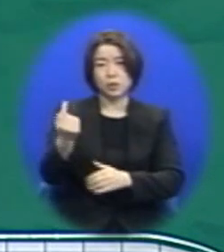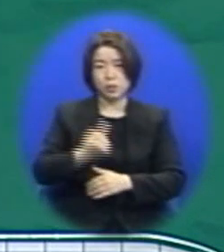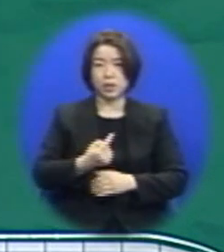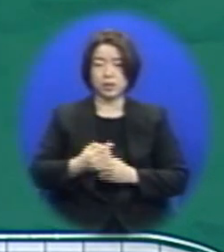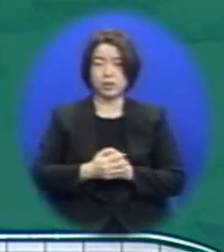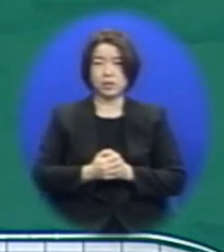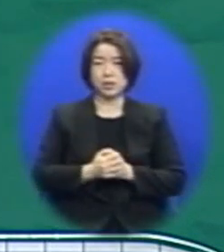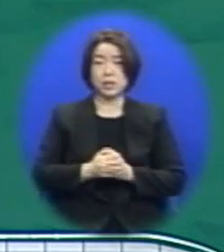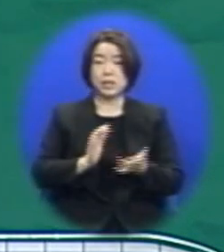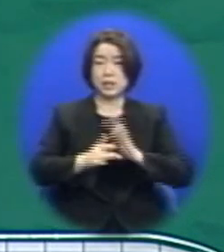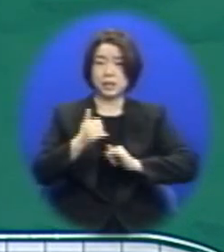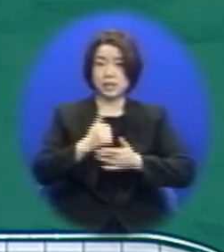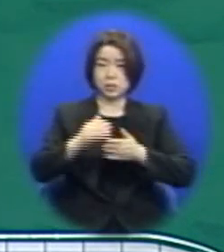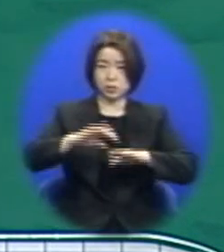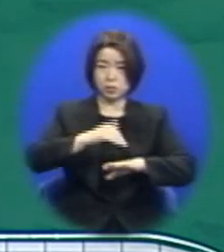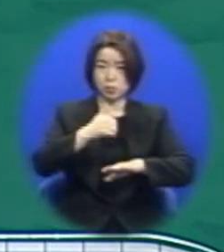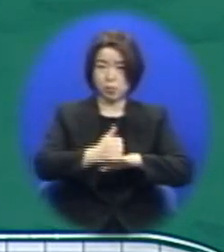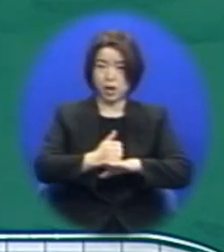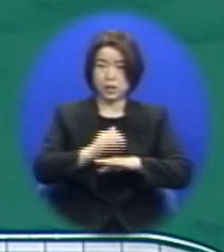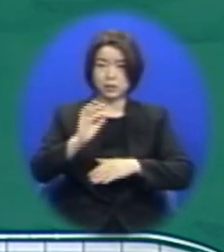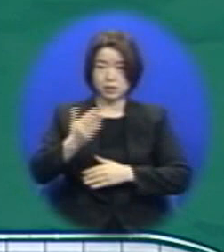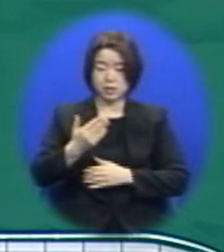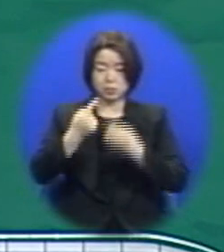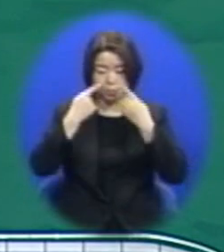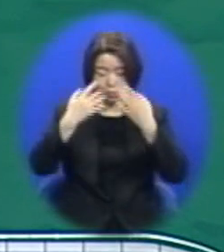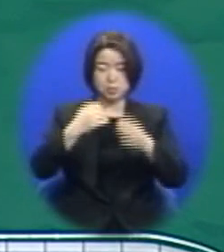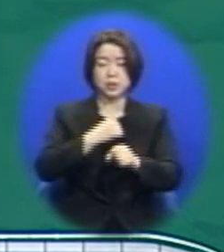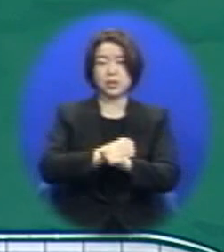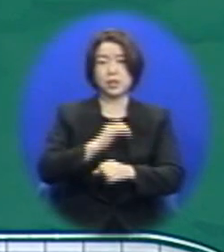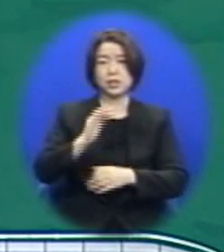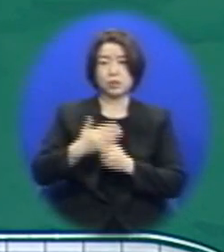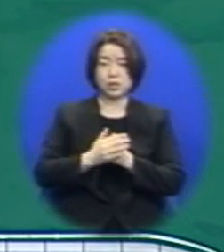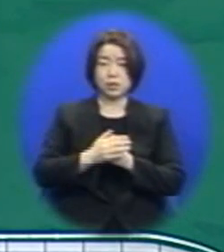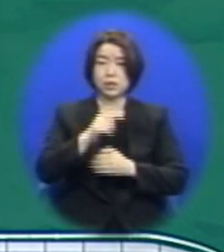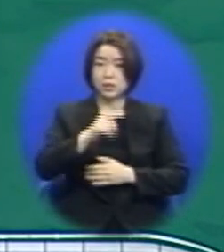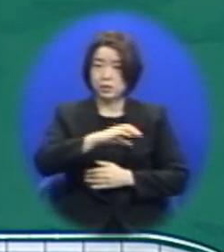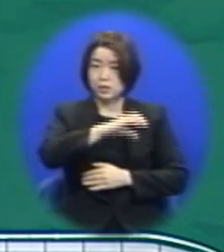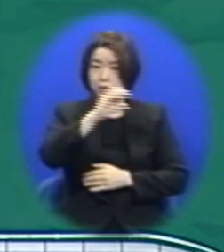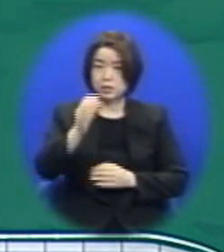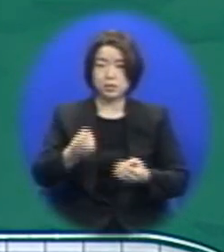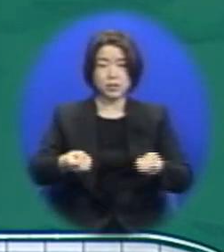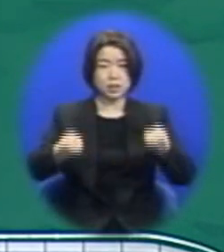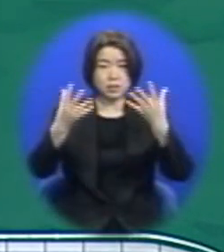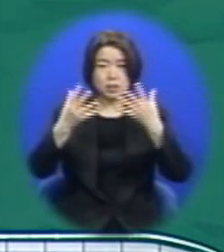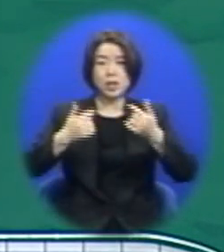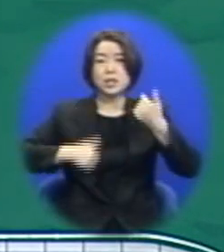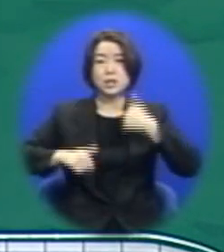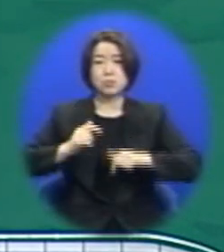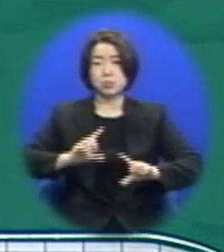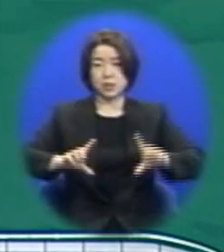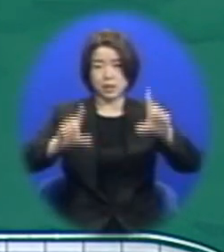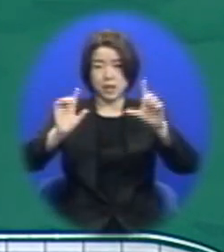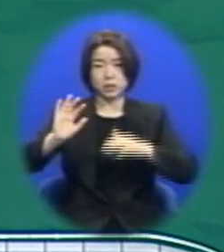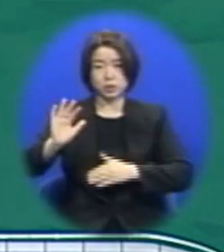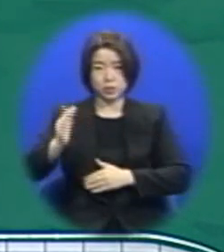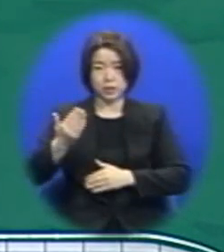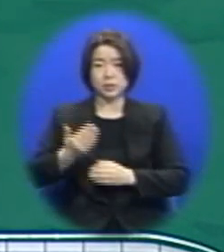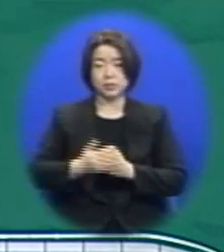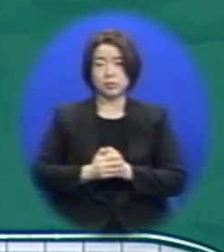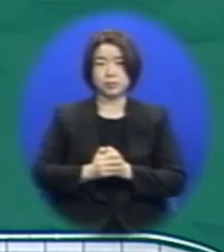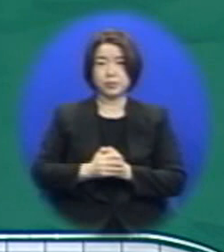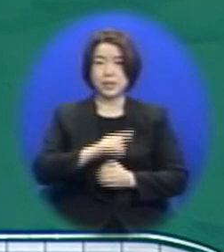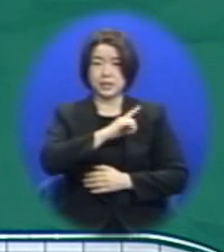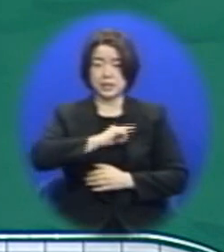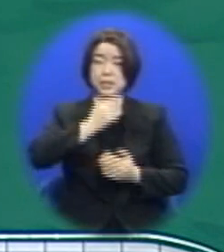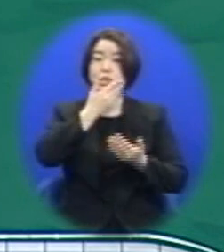예수님의 왕되심을 분명히 해야 합니다. 이것이 성탄절이 기쁨의 날이 되는